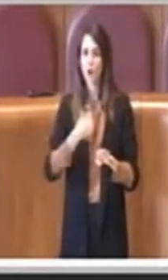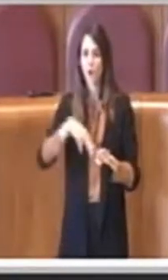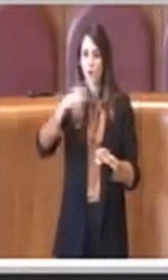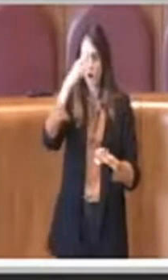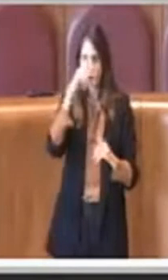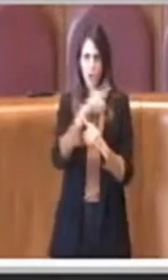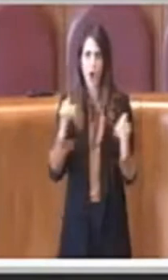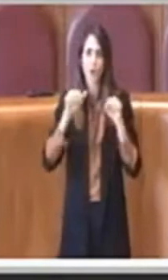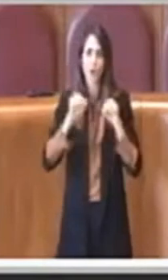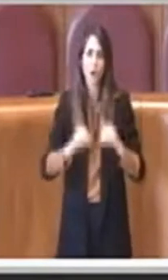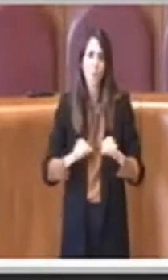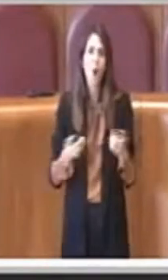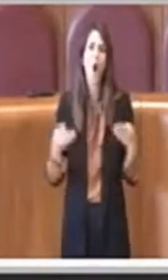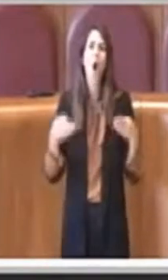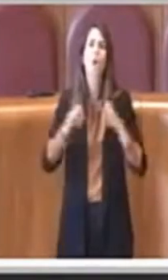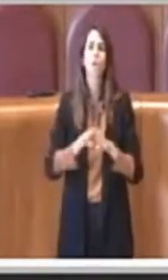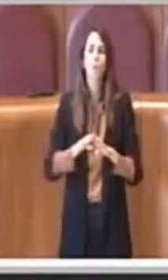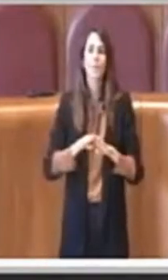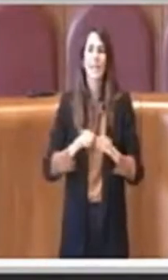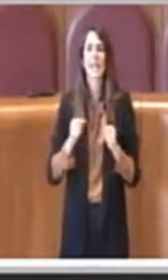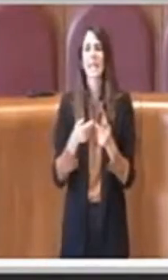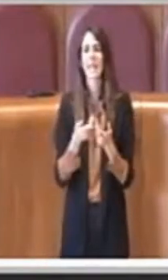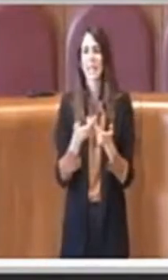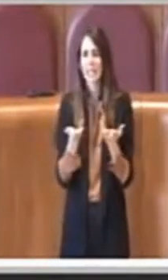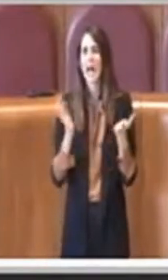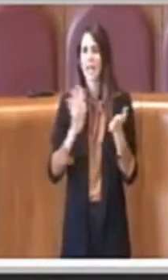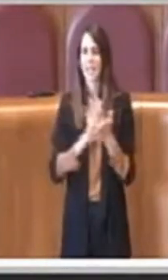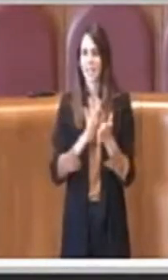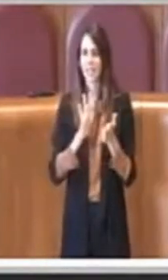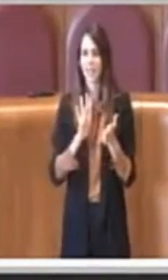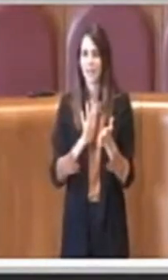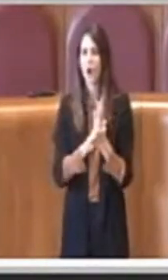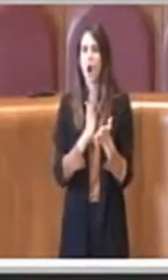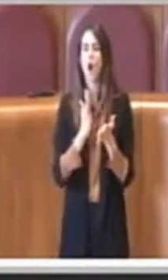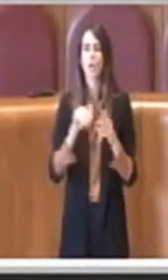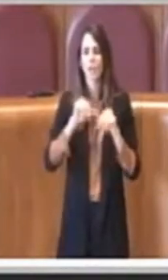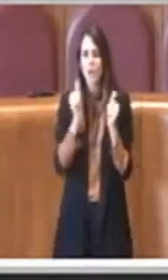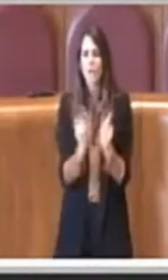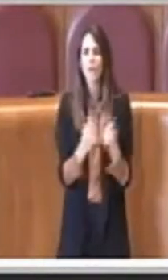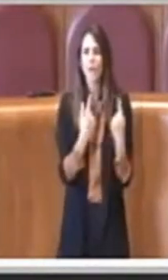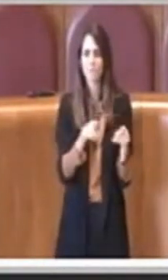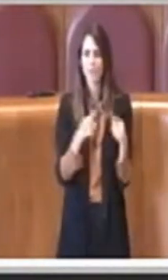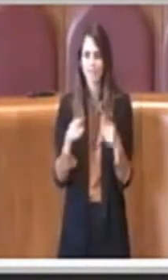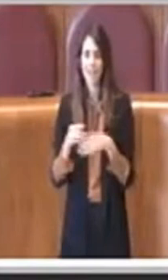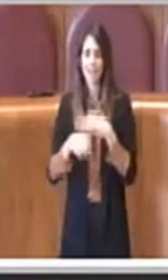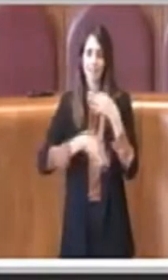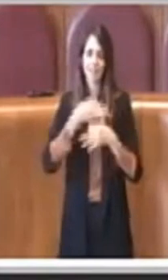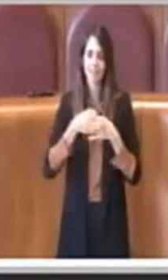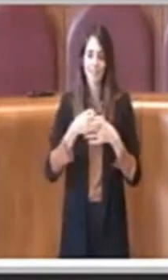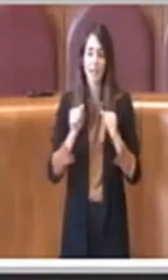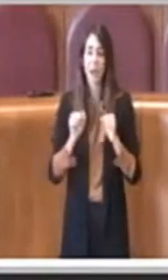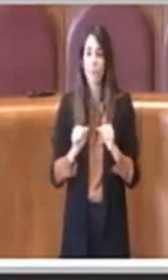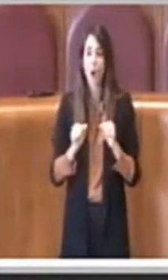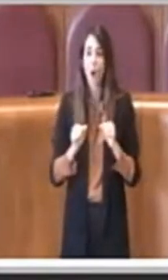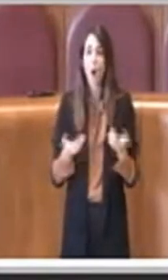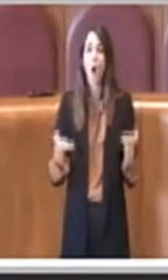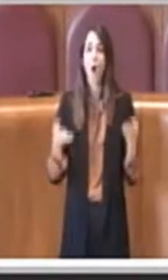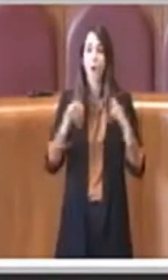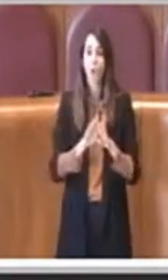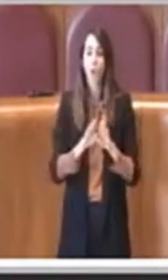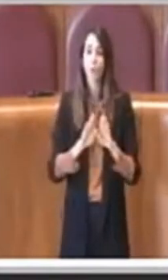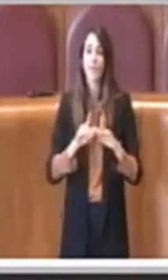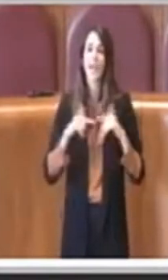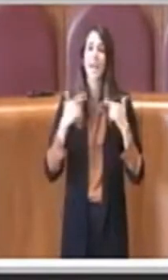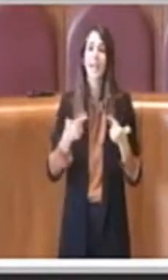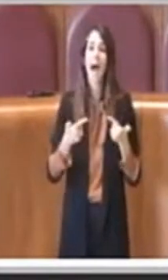tanti modi, si può chiudere sia in modo sostenibile, in modo vantaggioso per l'economia ambientale, ma anche non